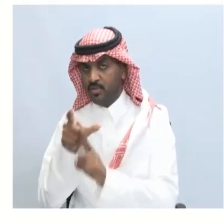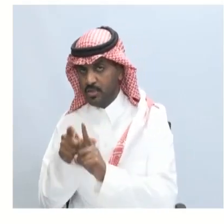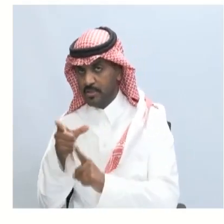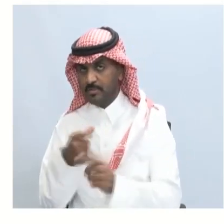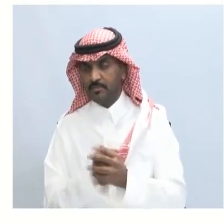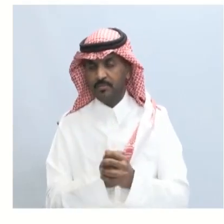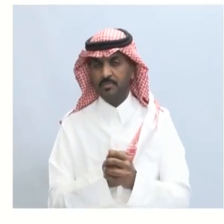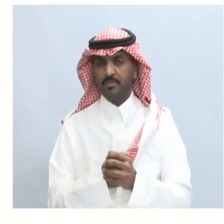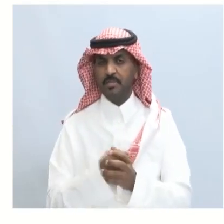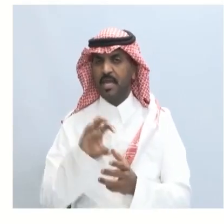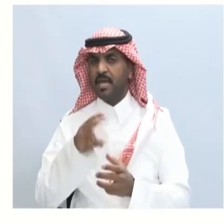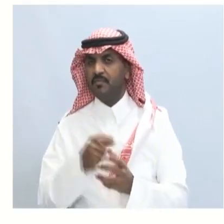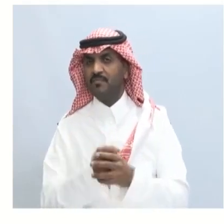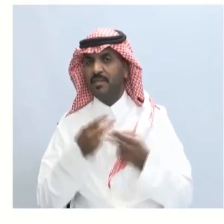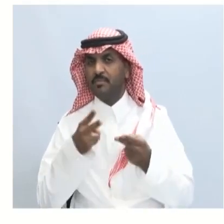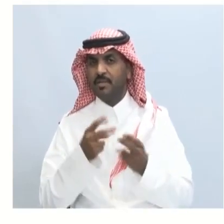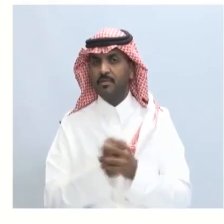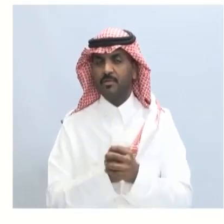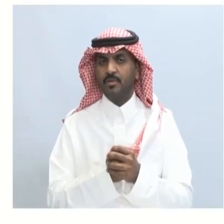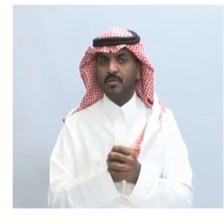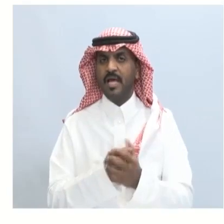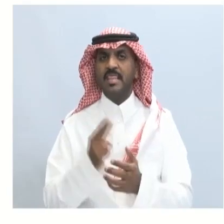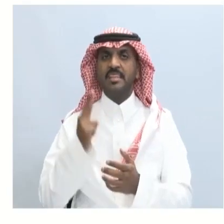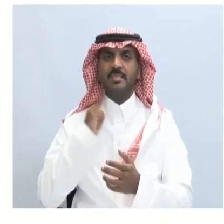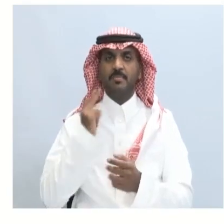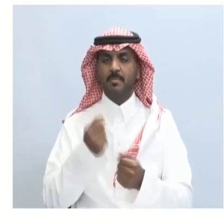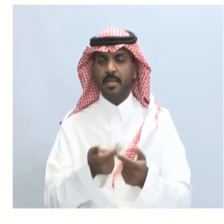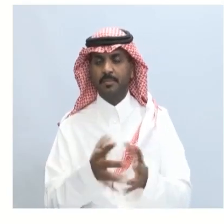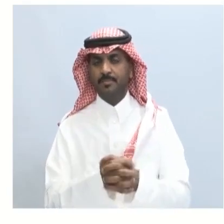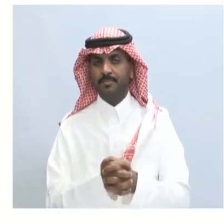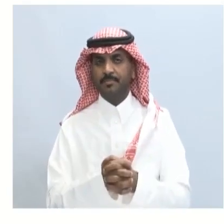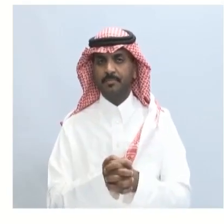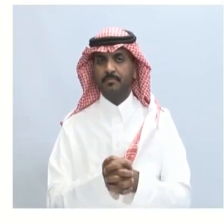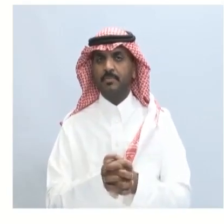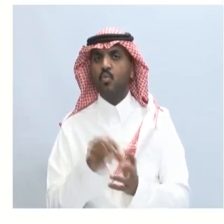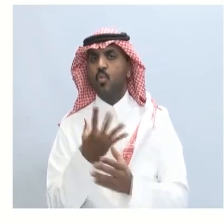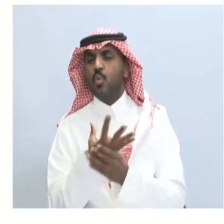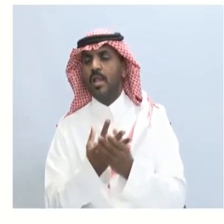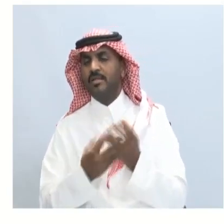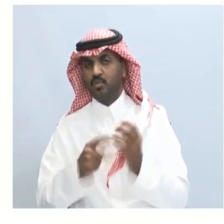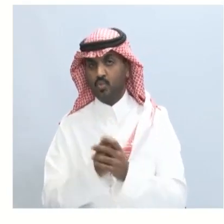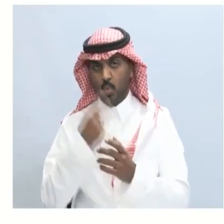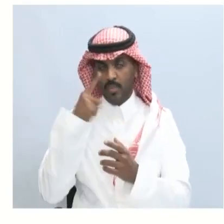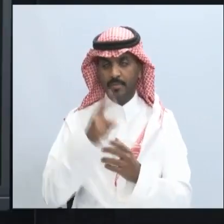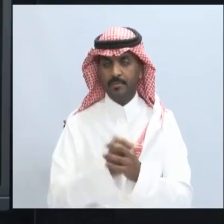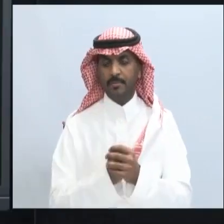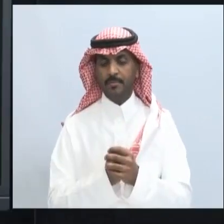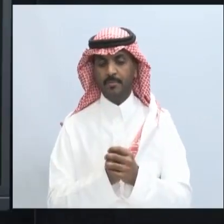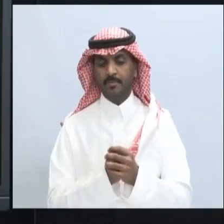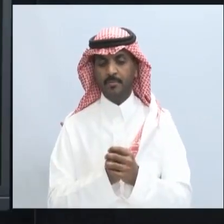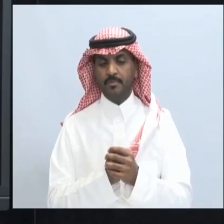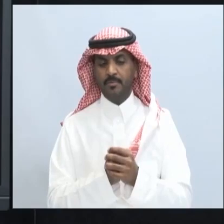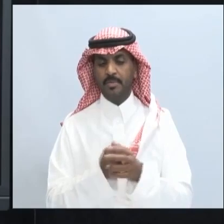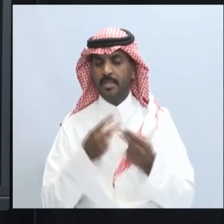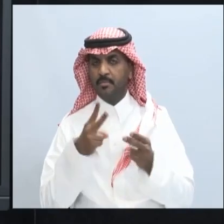الشخص كيف تبدا عنده الذمه الماليه من حين ولادته كما وضحنا في الدروس السابقه فانها